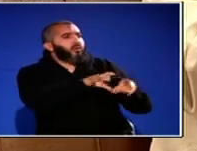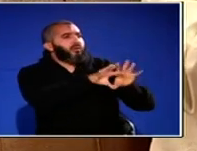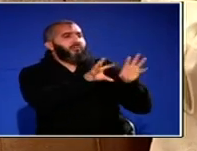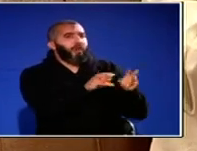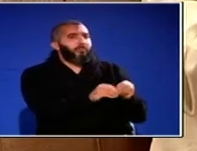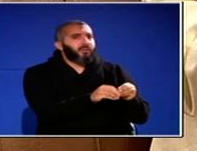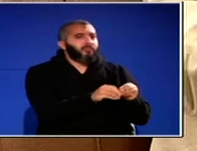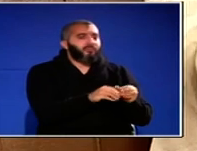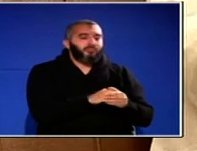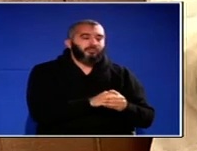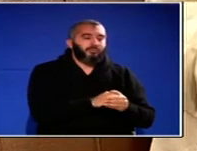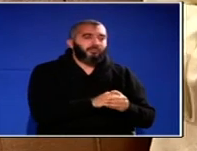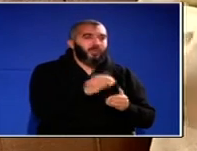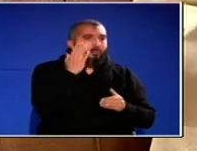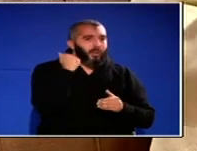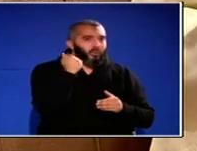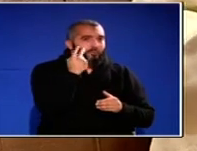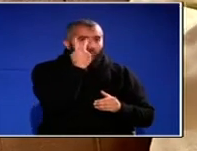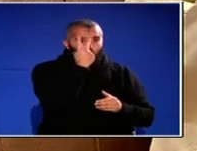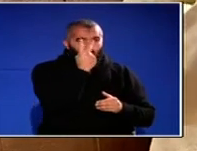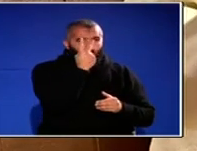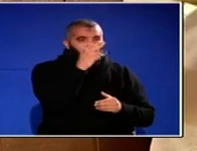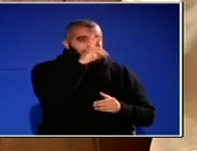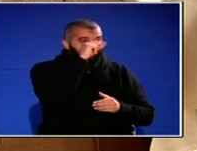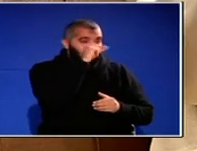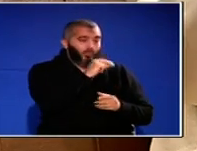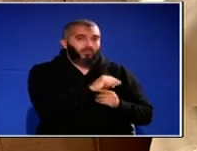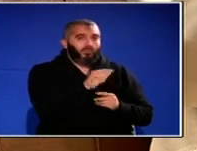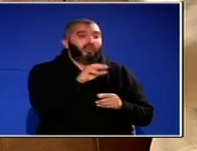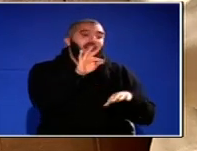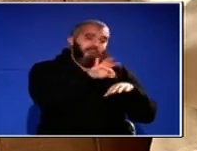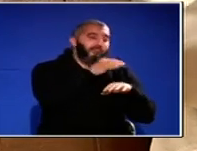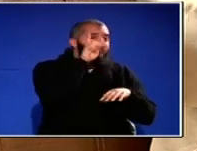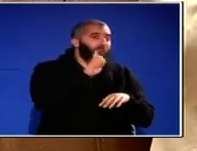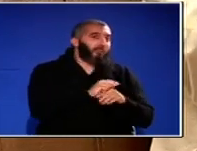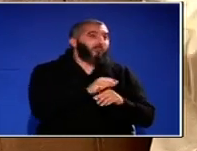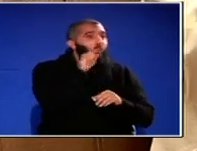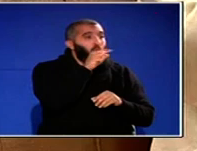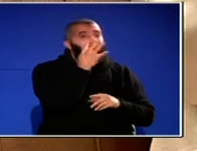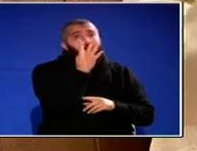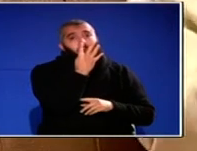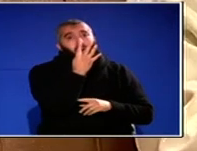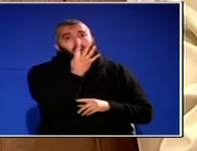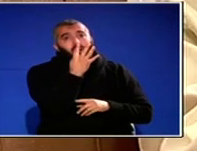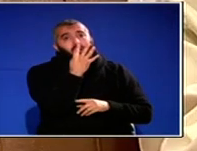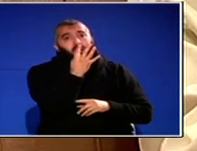إذا كان له ولدان وزوجة وهو، فإنه بإمكانهم أن يأخذوا